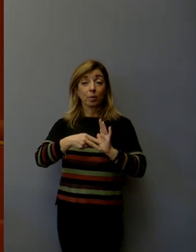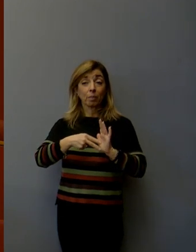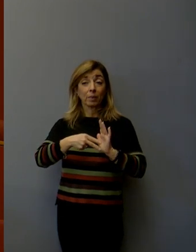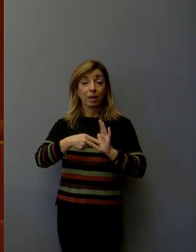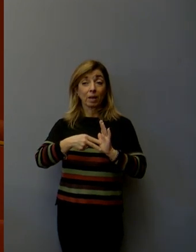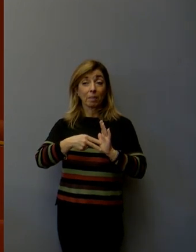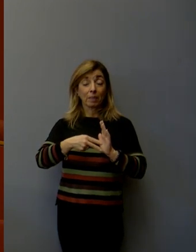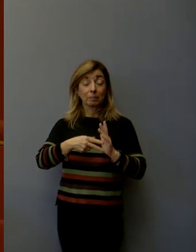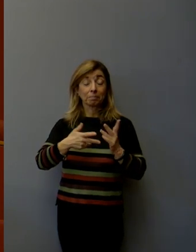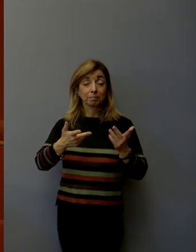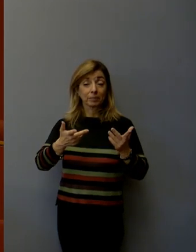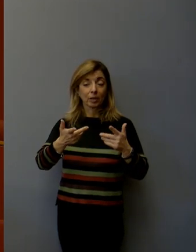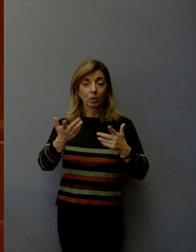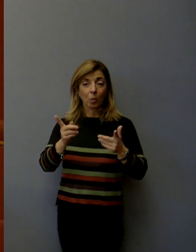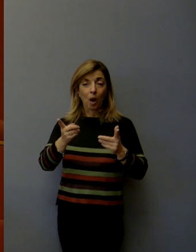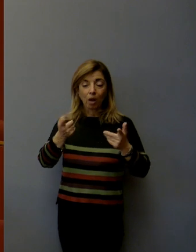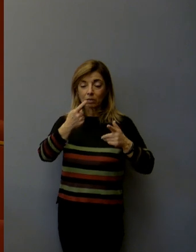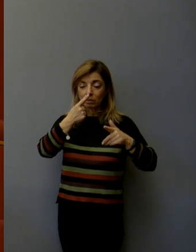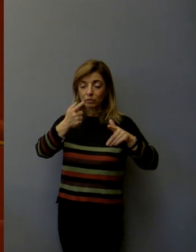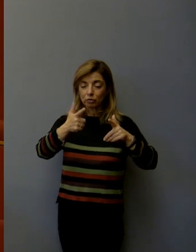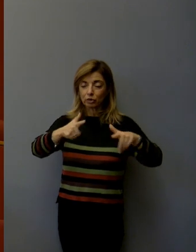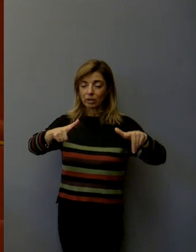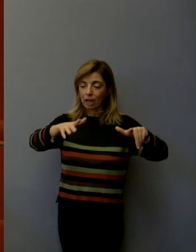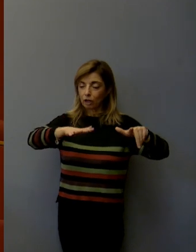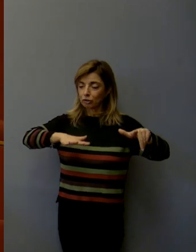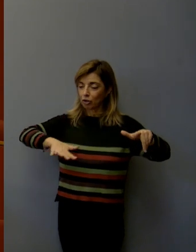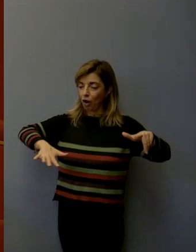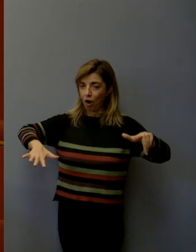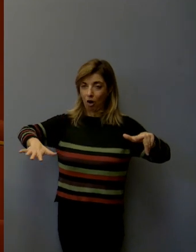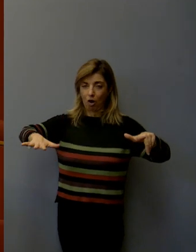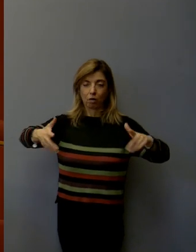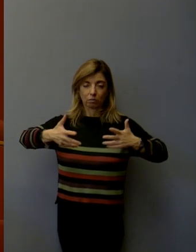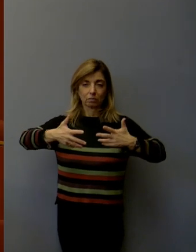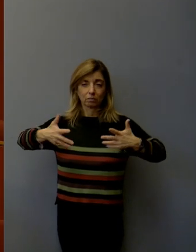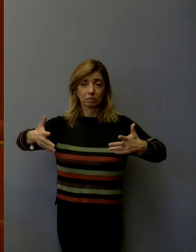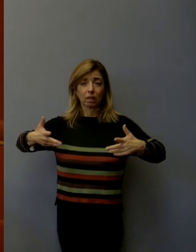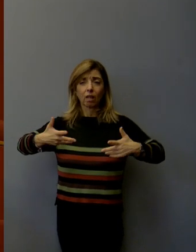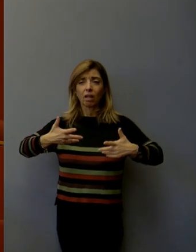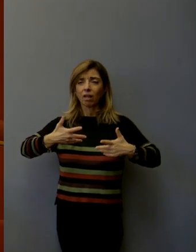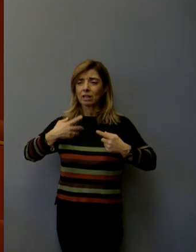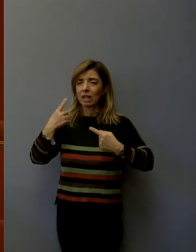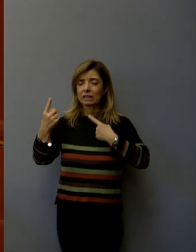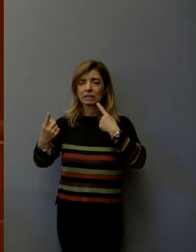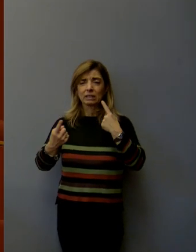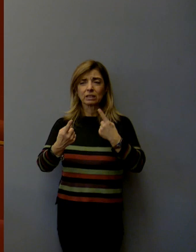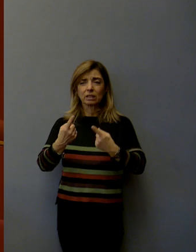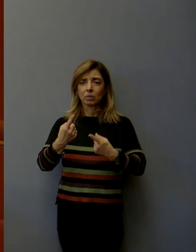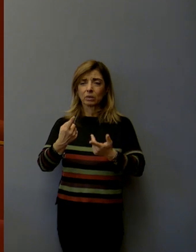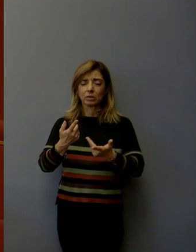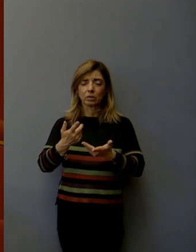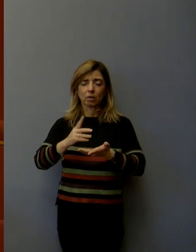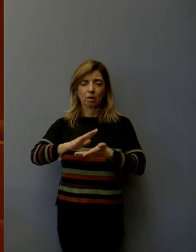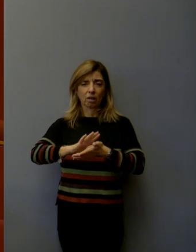delle città finiscano per avere subire un degrado dovuto alla desertificazione commerciale